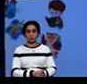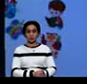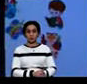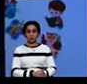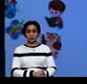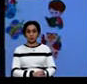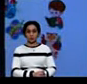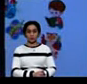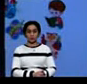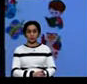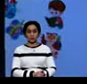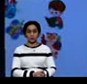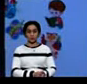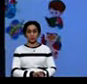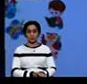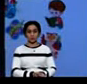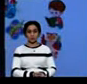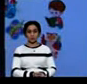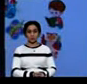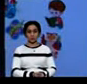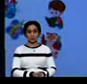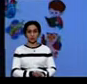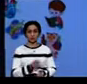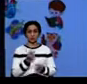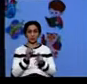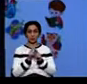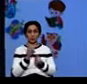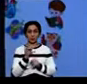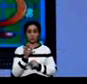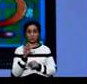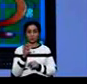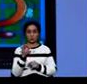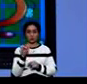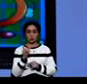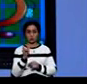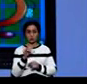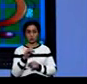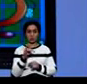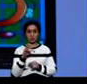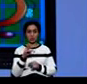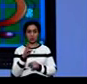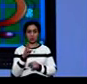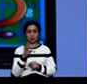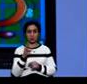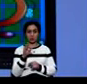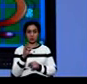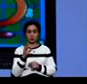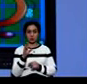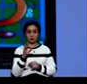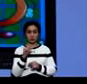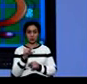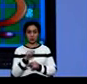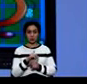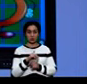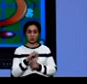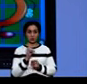Подумайте. Подумали? Молодцы, ребята. Конечно, слово «одно». Одно яблоко. Потому что